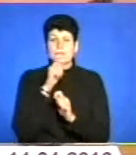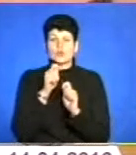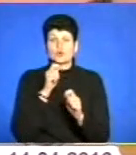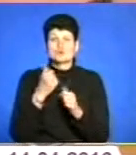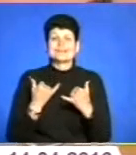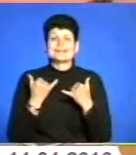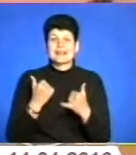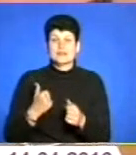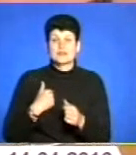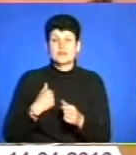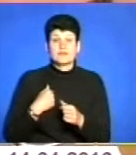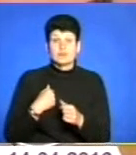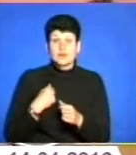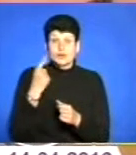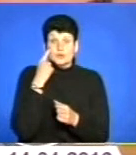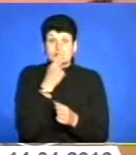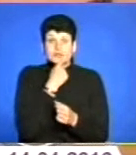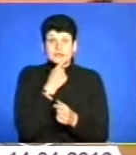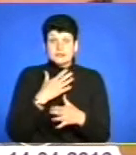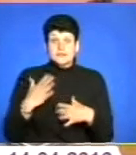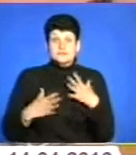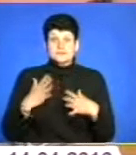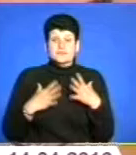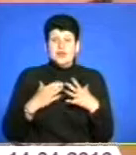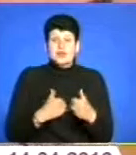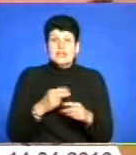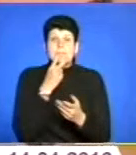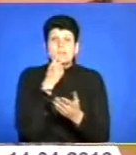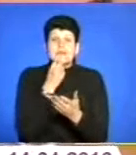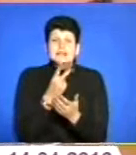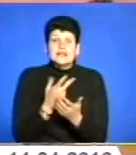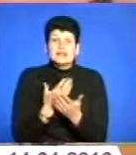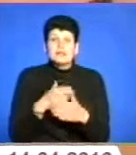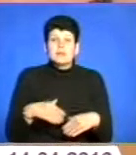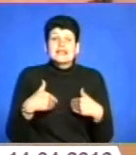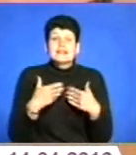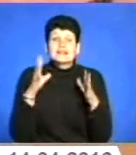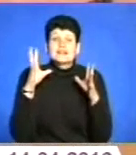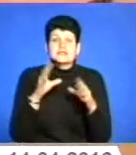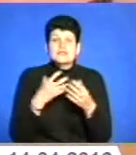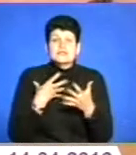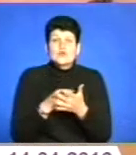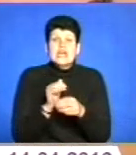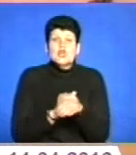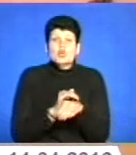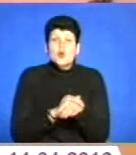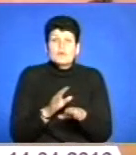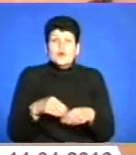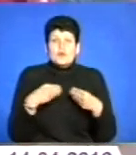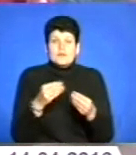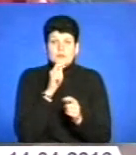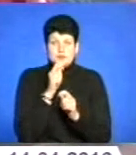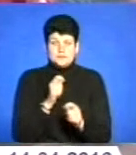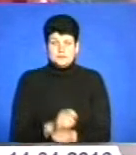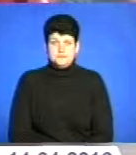то в них аж згорілися очі. Вони хотіли передати все своє дитинство, все своє добро через ось ці саме